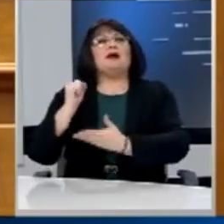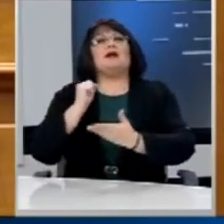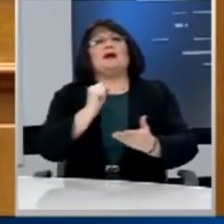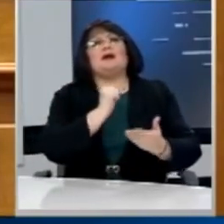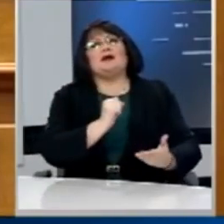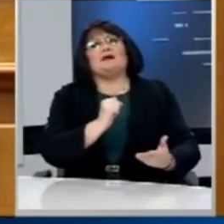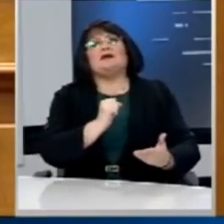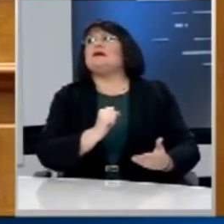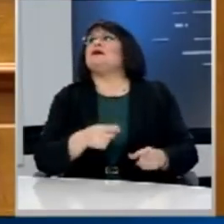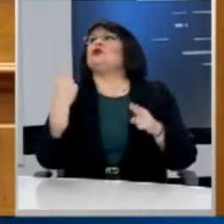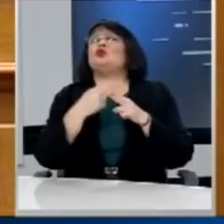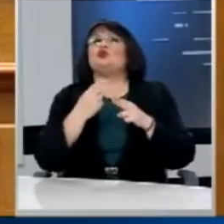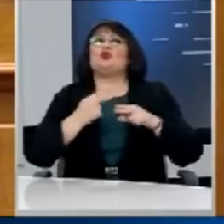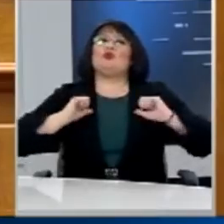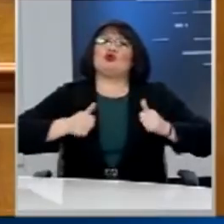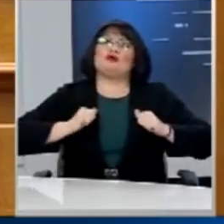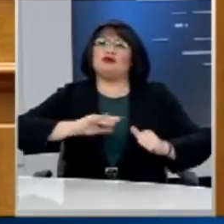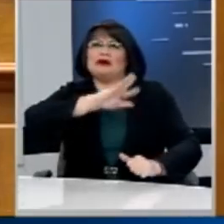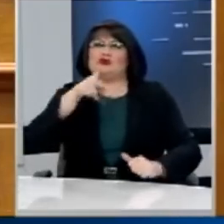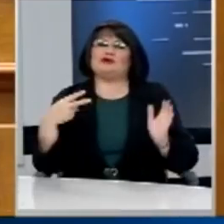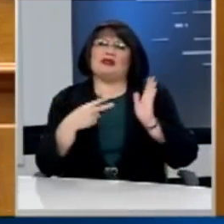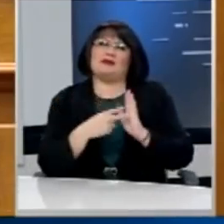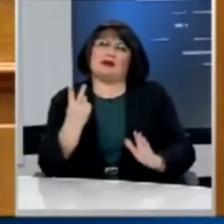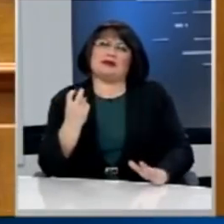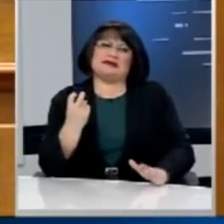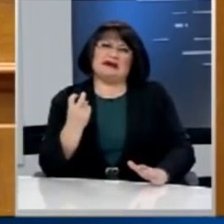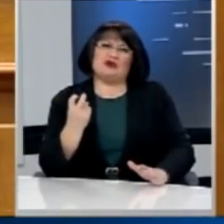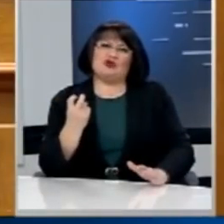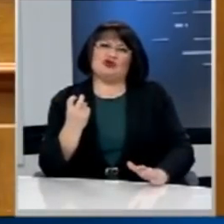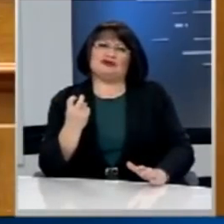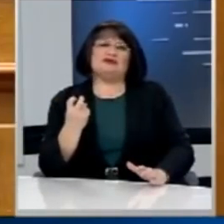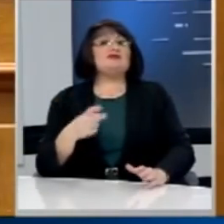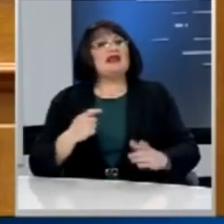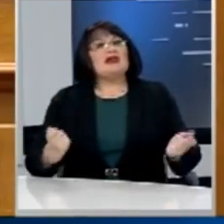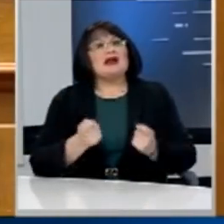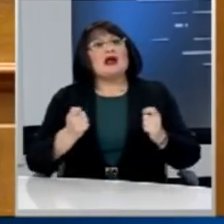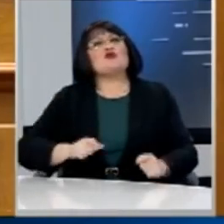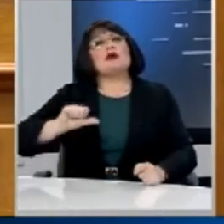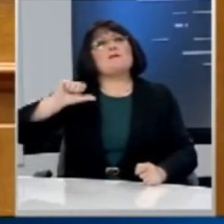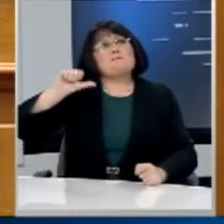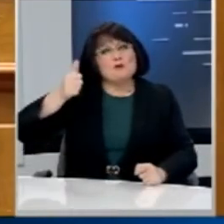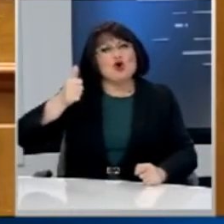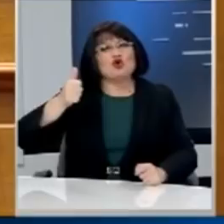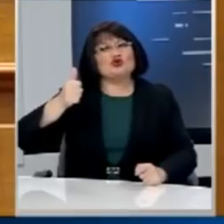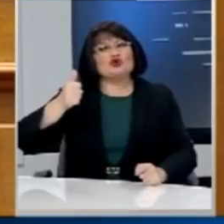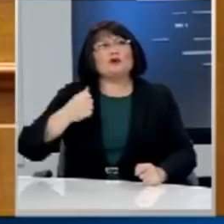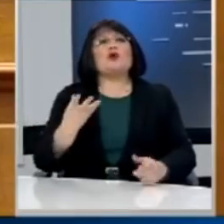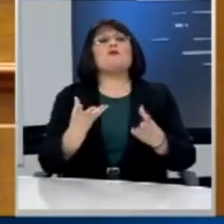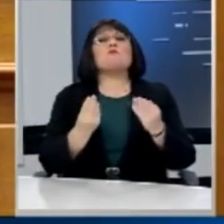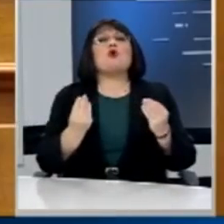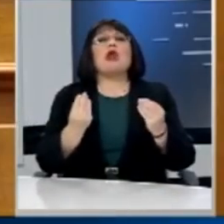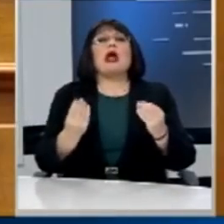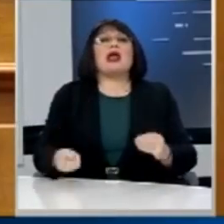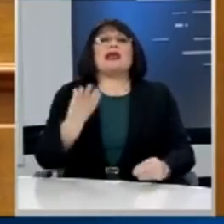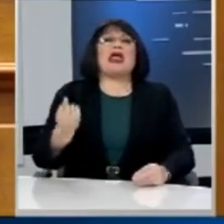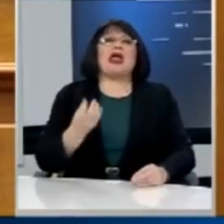χρηματοδότηση εμβληματικών πρωτοβουλειών μέσα στο 2020 θα εγκαινιαστεί το πρώτο από τα πολλά νέα